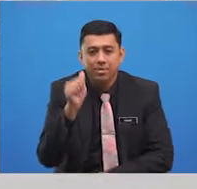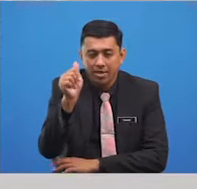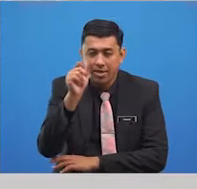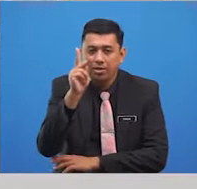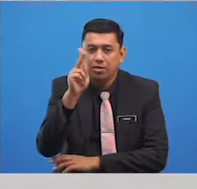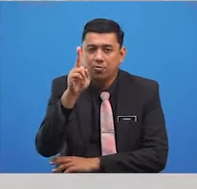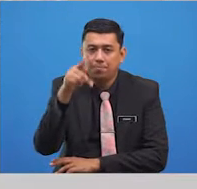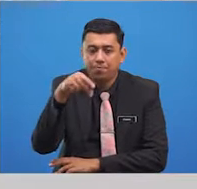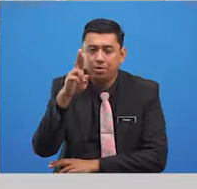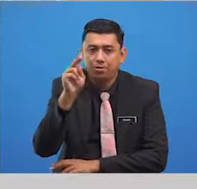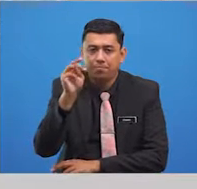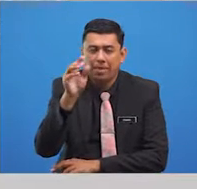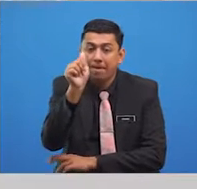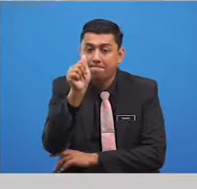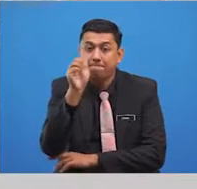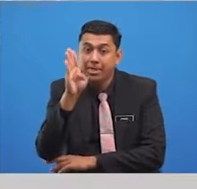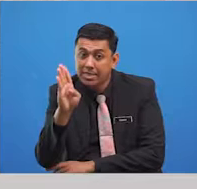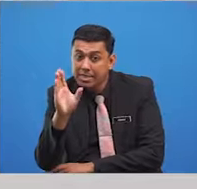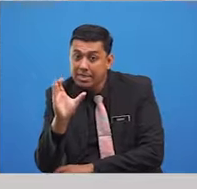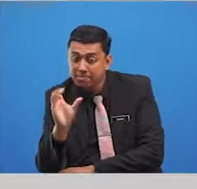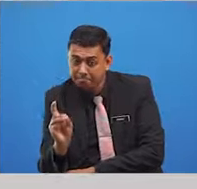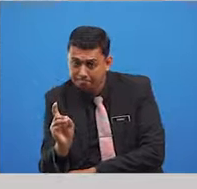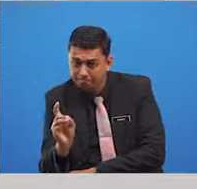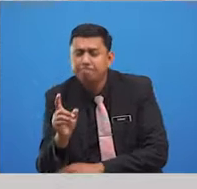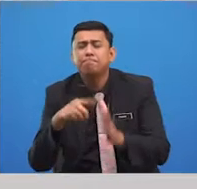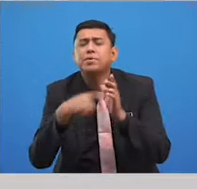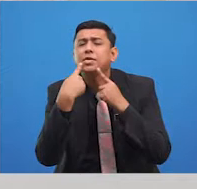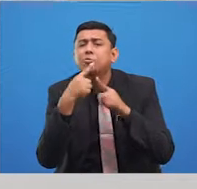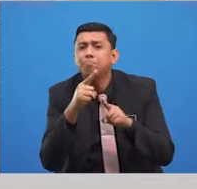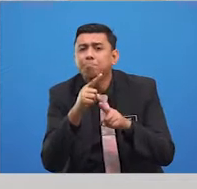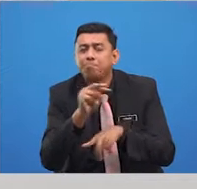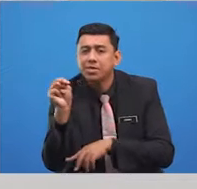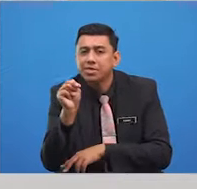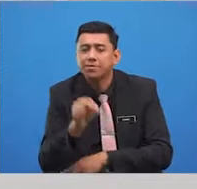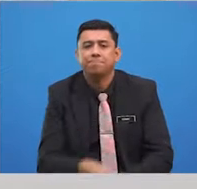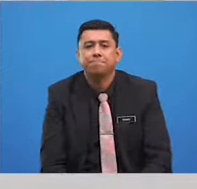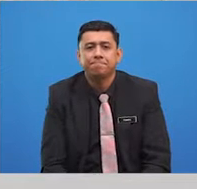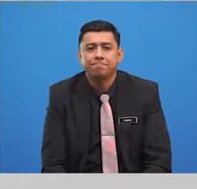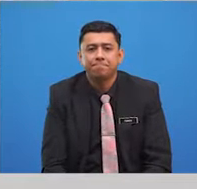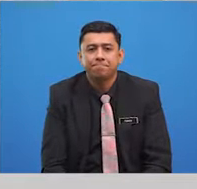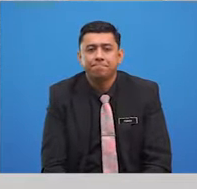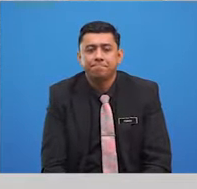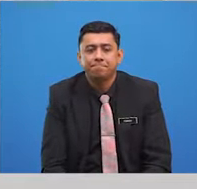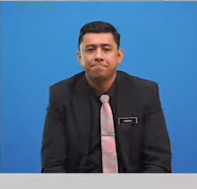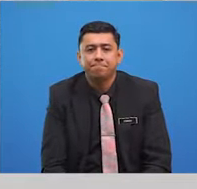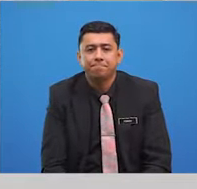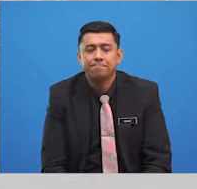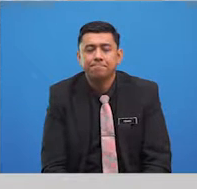A. Cuprum, B. Petroleum, C. Suria, D. Arang Batu.